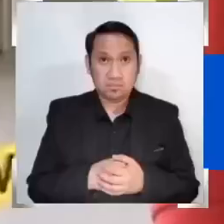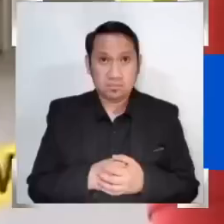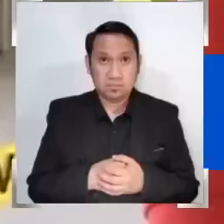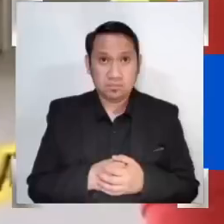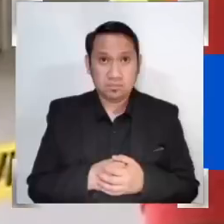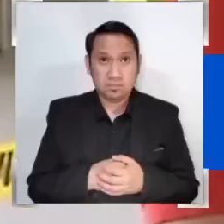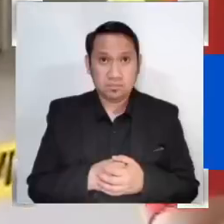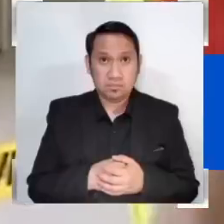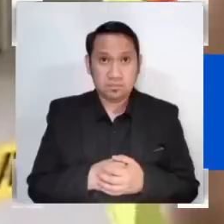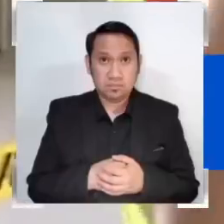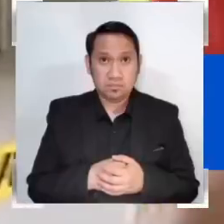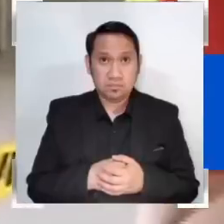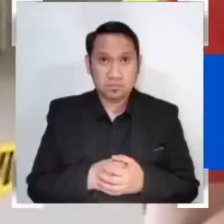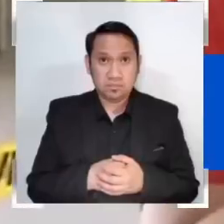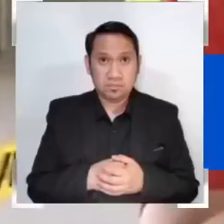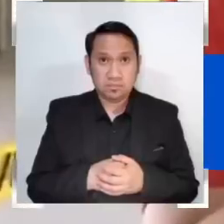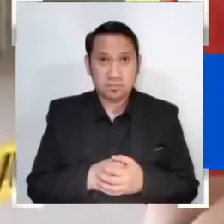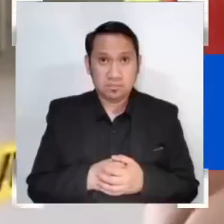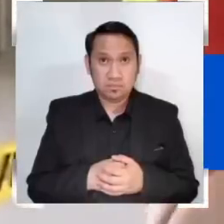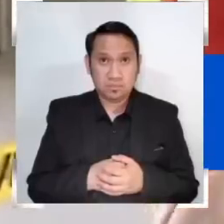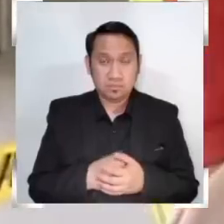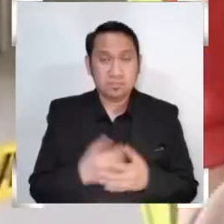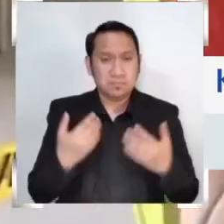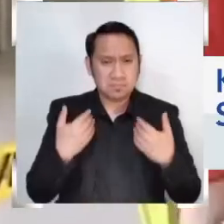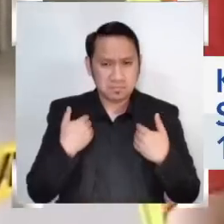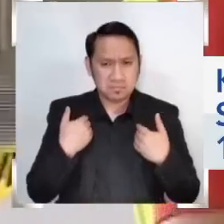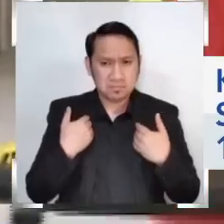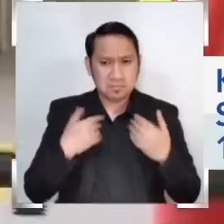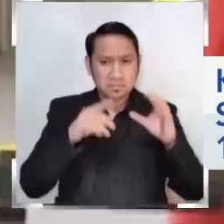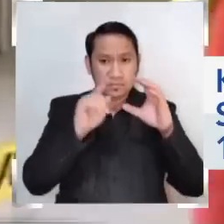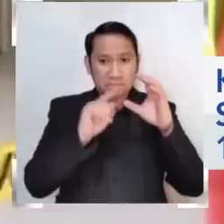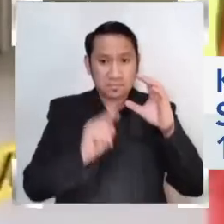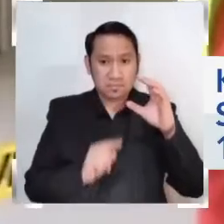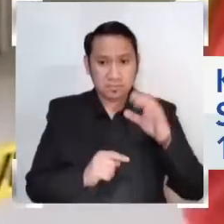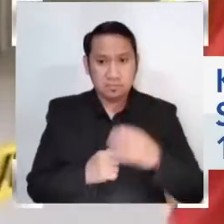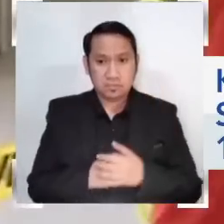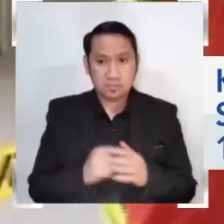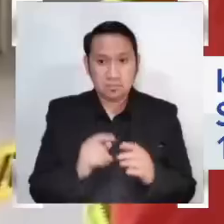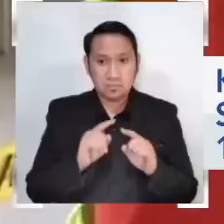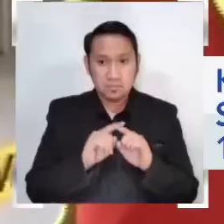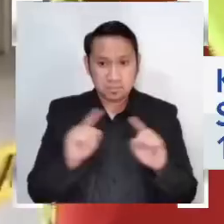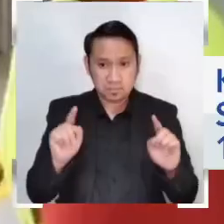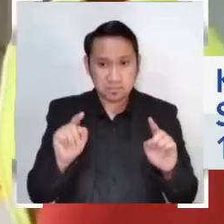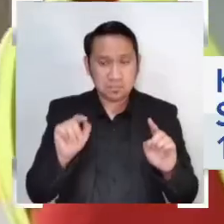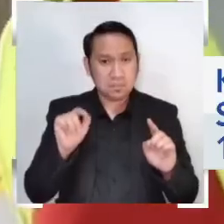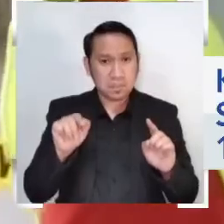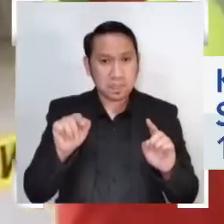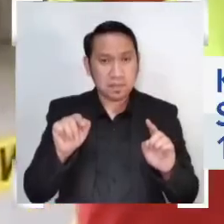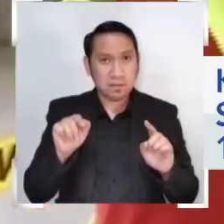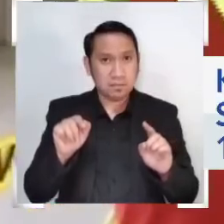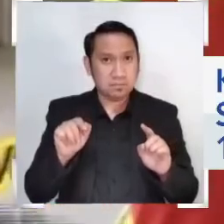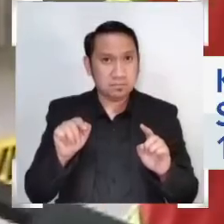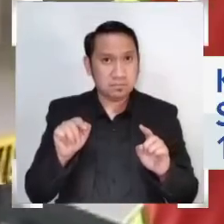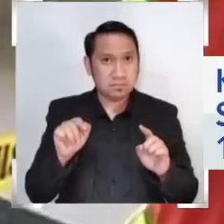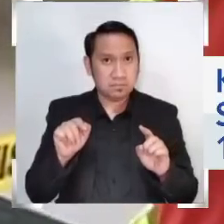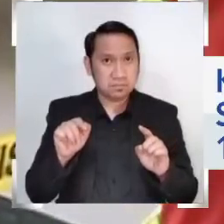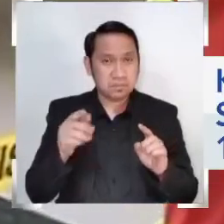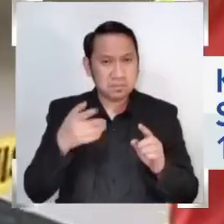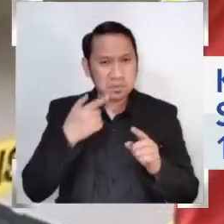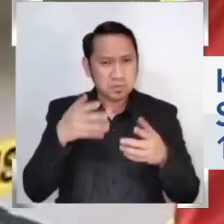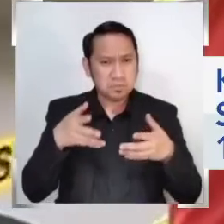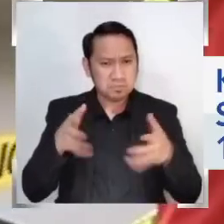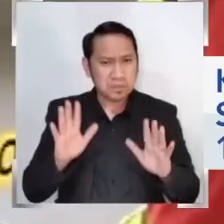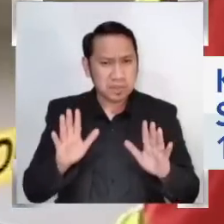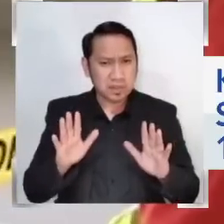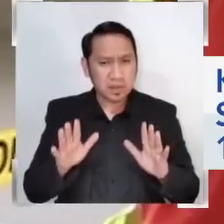there is no such may thunderstorm but not safe siya for landing. What we are saying is because you allowed it to land,